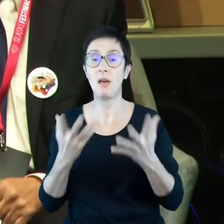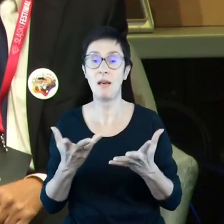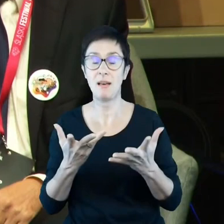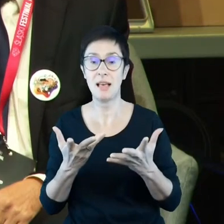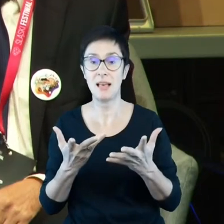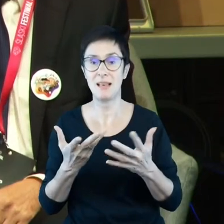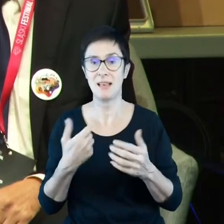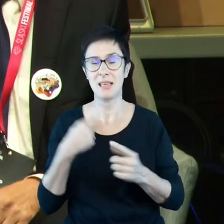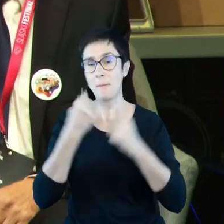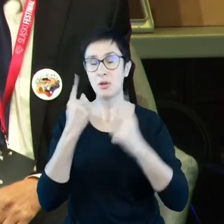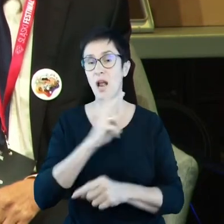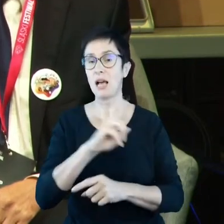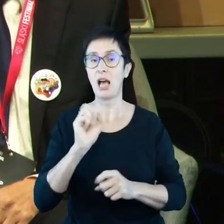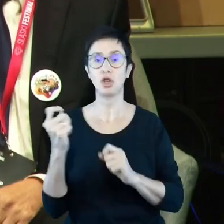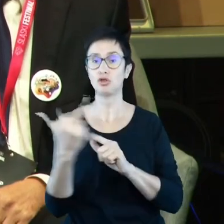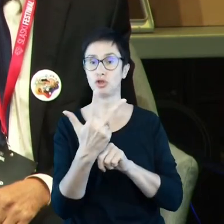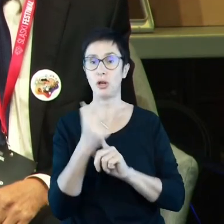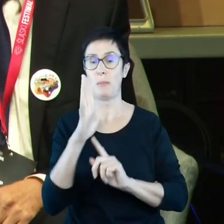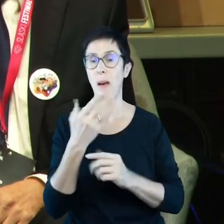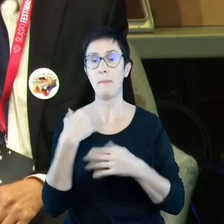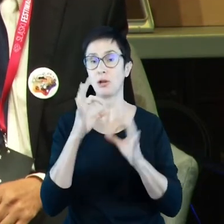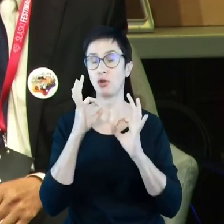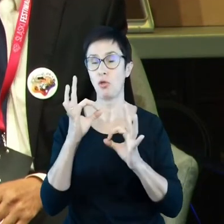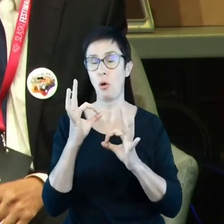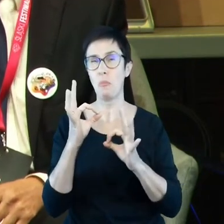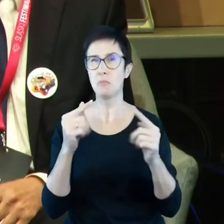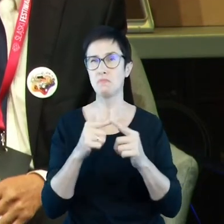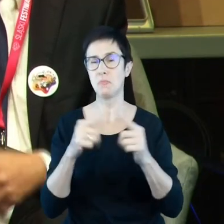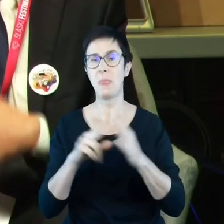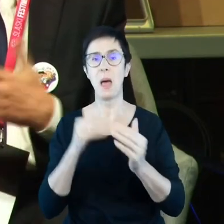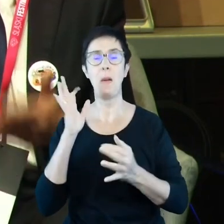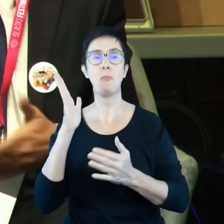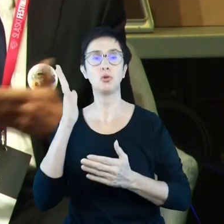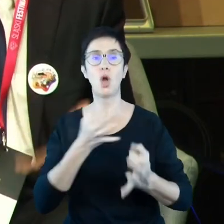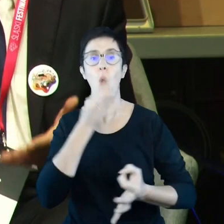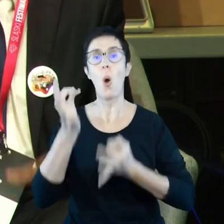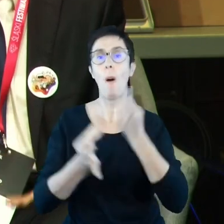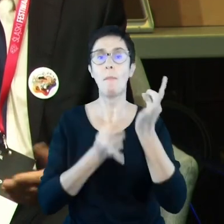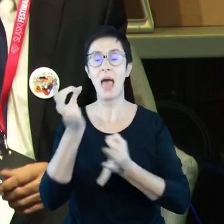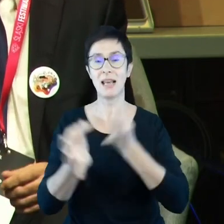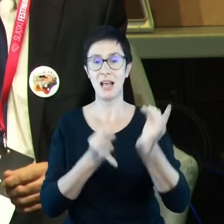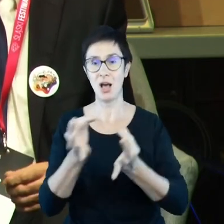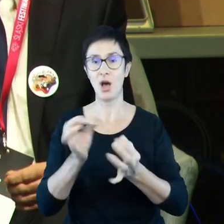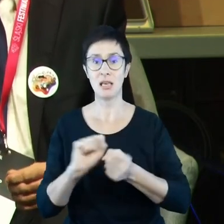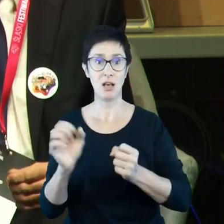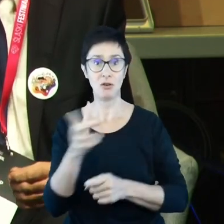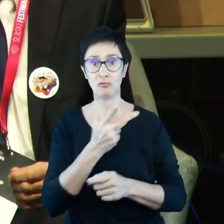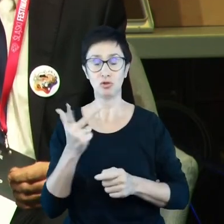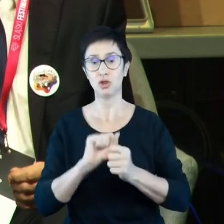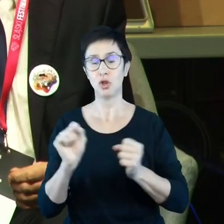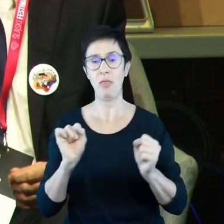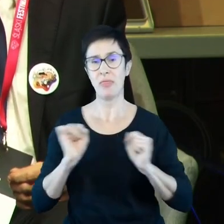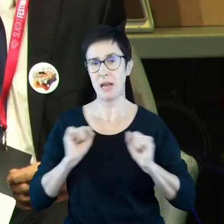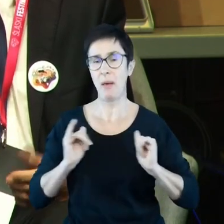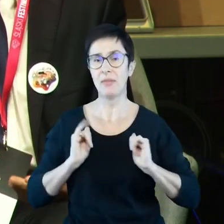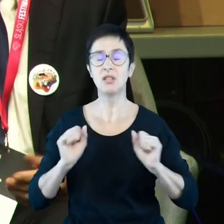trzech powieści ma znakomity potencjał na opery, ponieważ każdy z nich jest bardzo, bardzo dramatycznym tekstem, o takim potężnym potencjale,